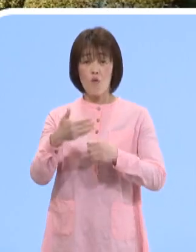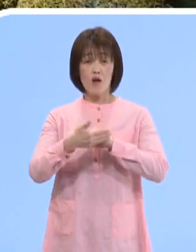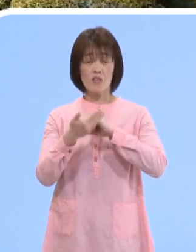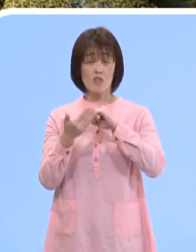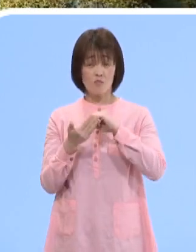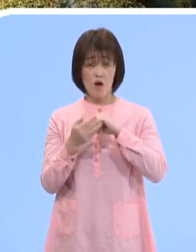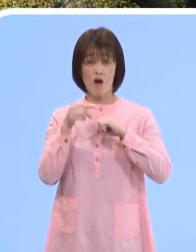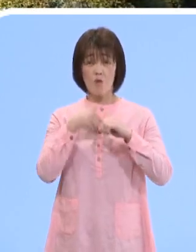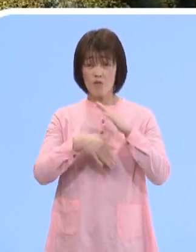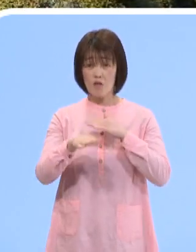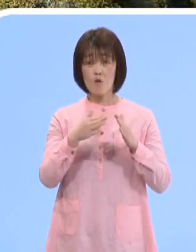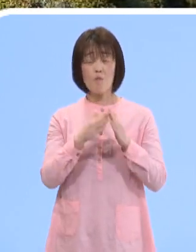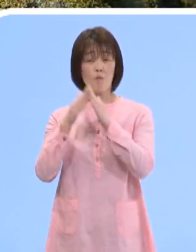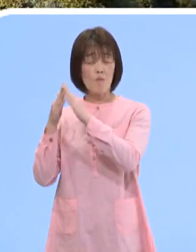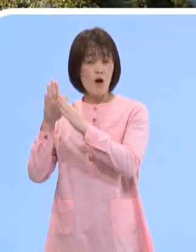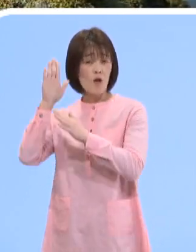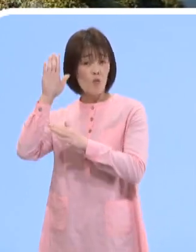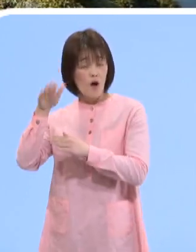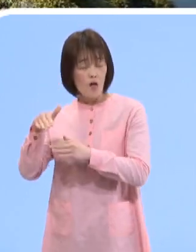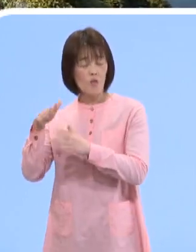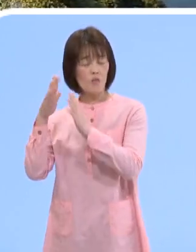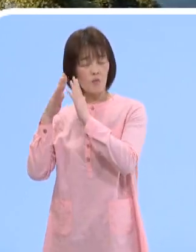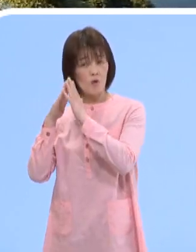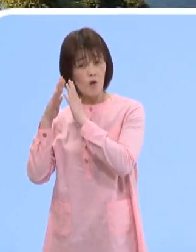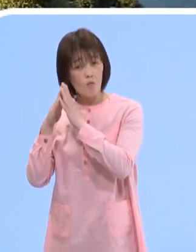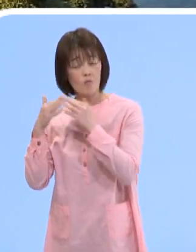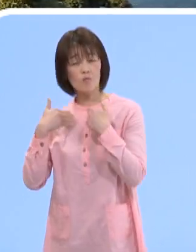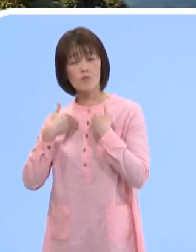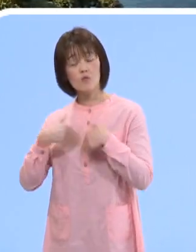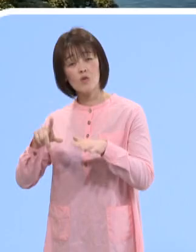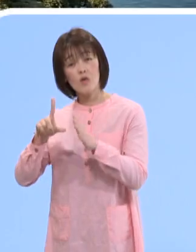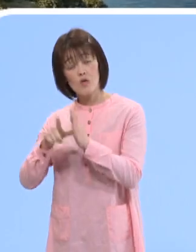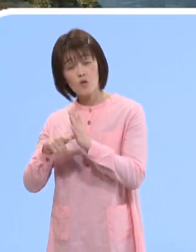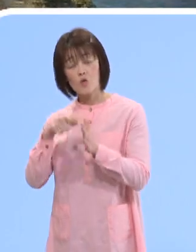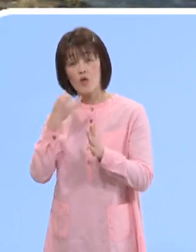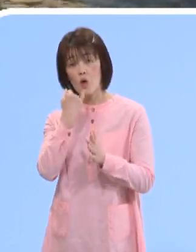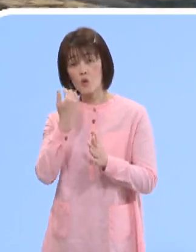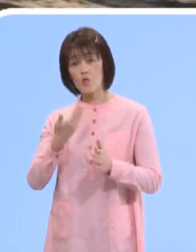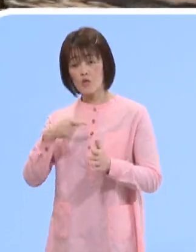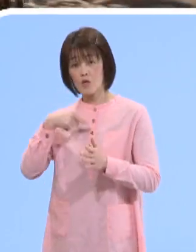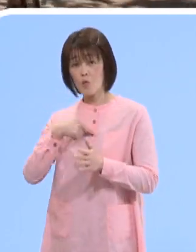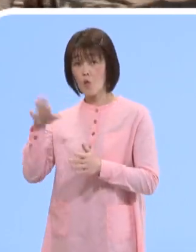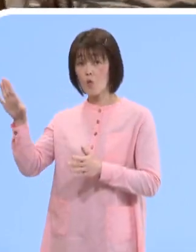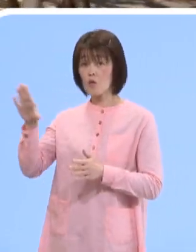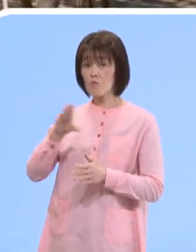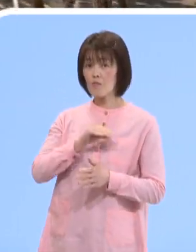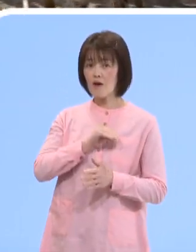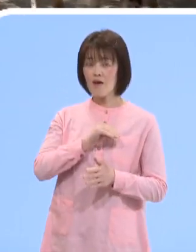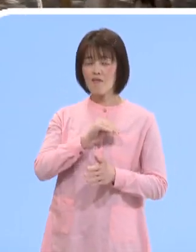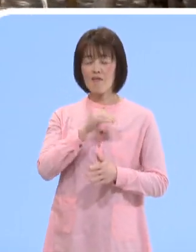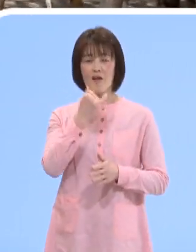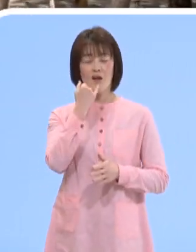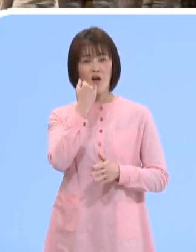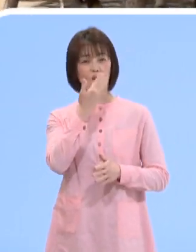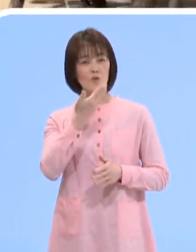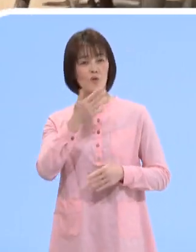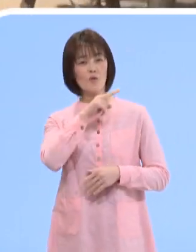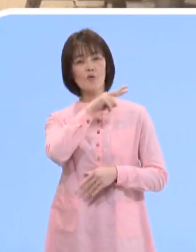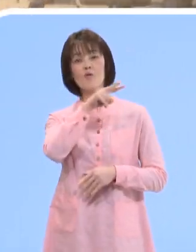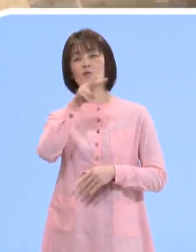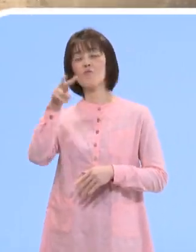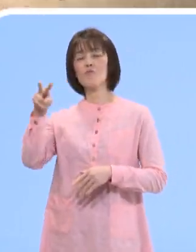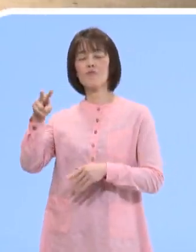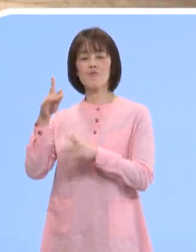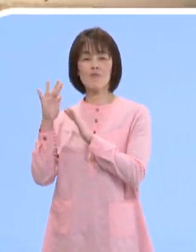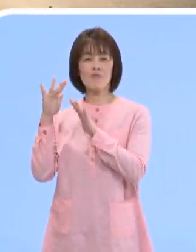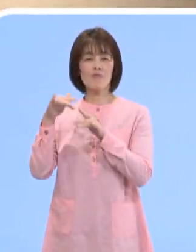淡路島を離れてからも、悩んでいる時、疲れた時にはこの海岸に戻ってきて海を眺め、波